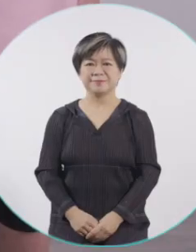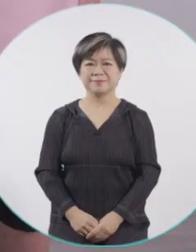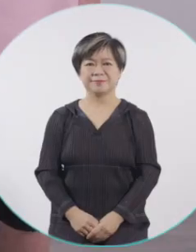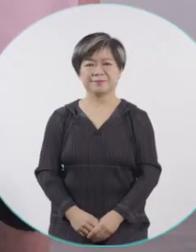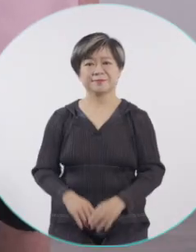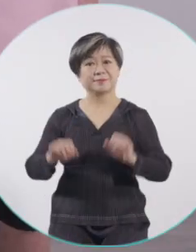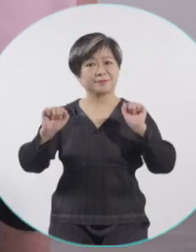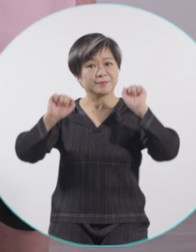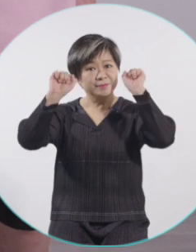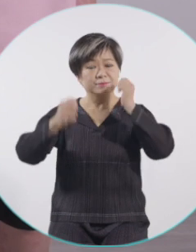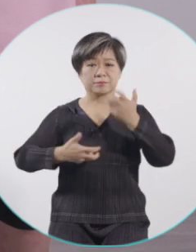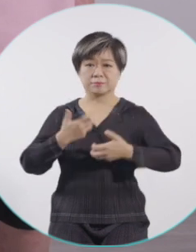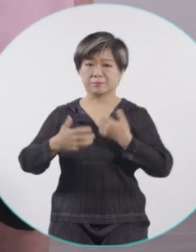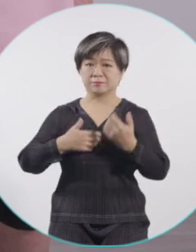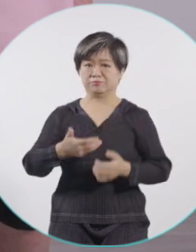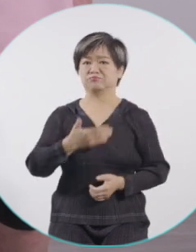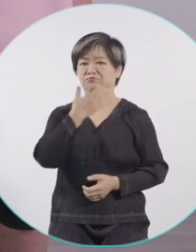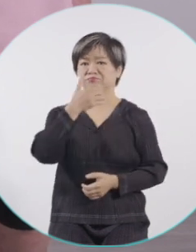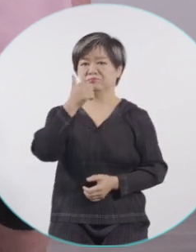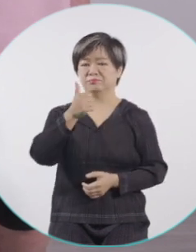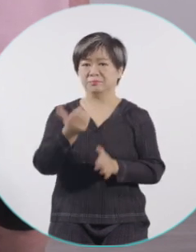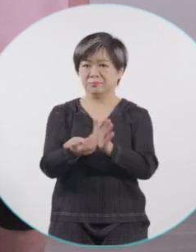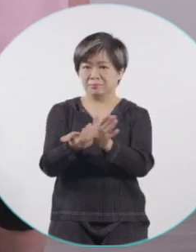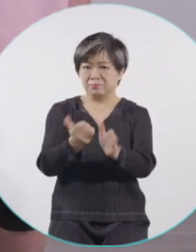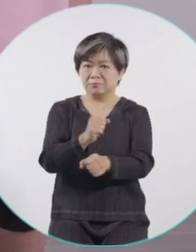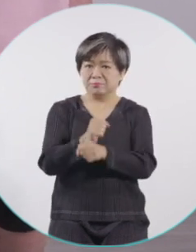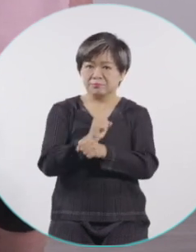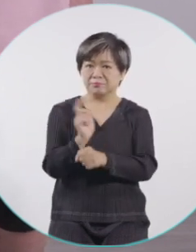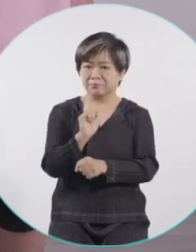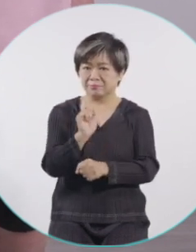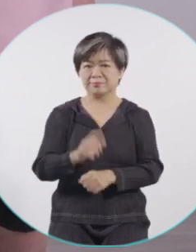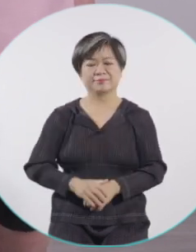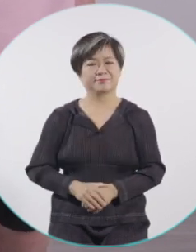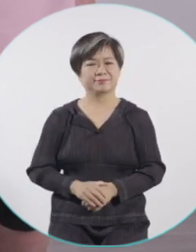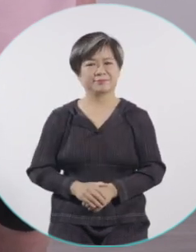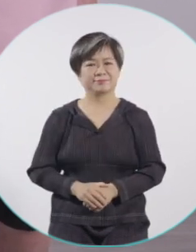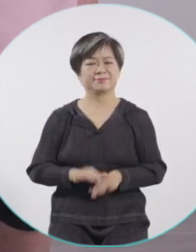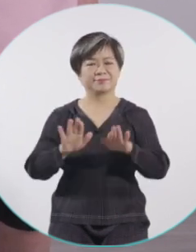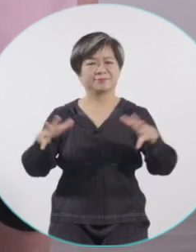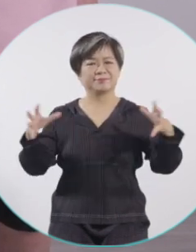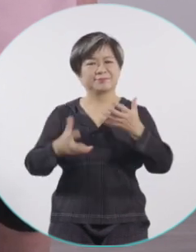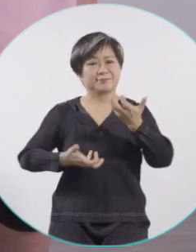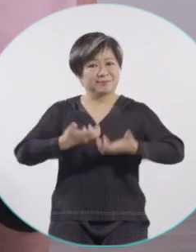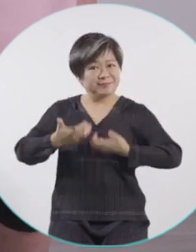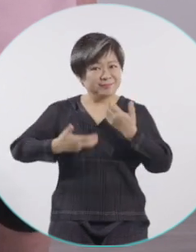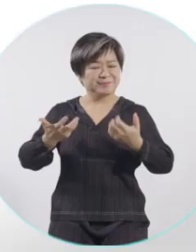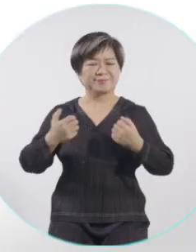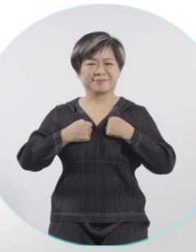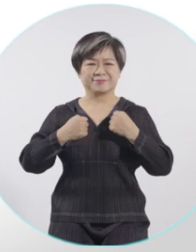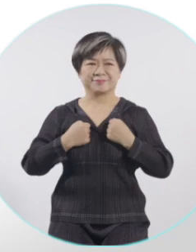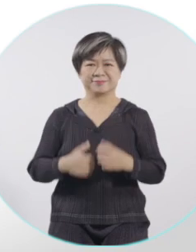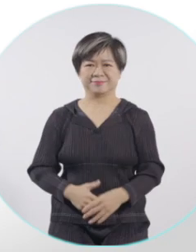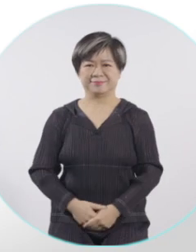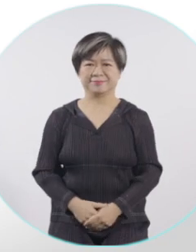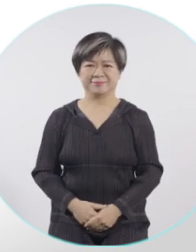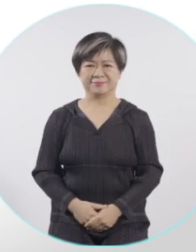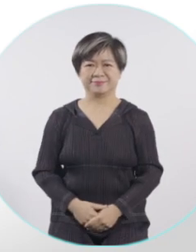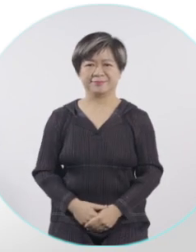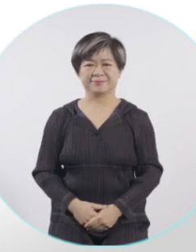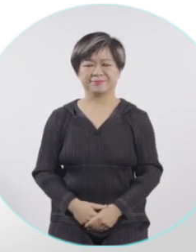运动暖身好处多多，运动前我们需要注意什么呢？我们今天一起来做暖身吧。